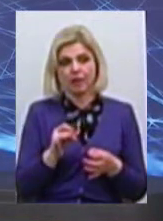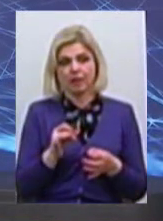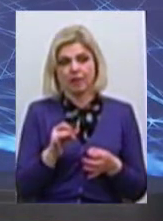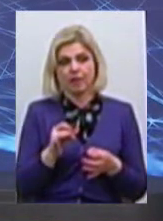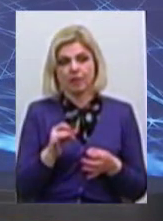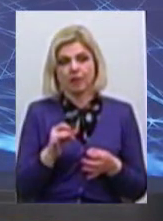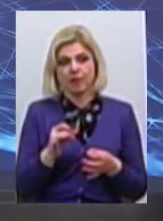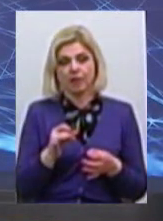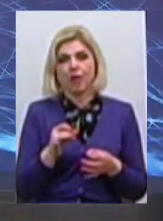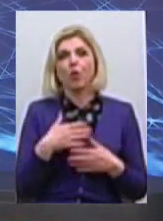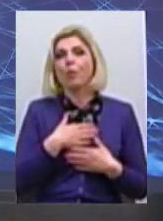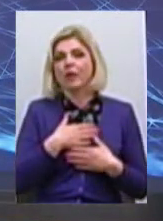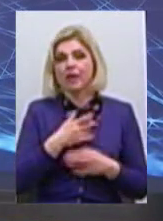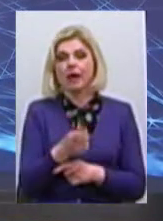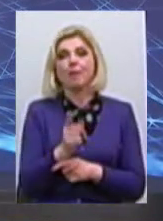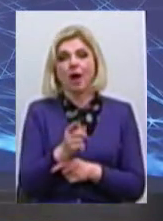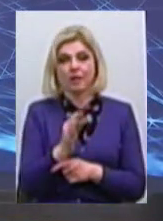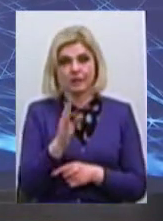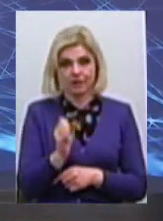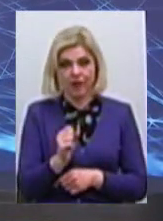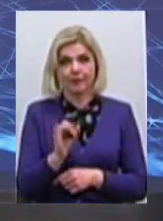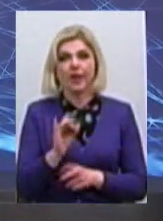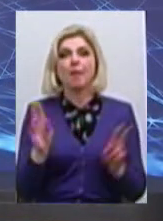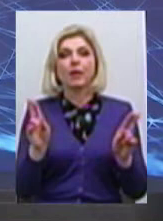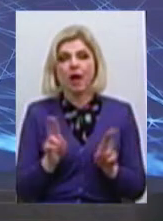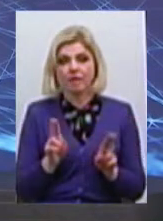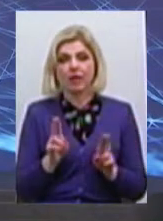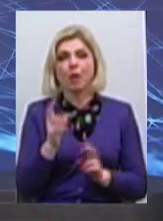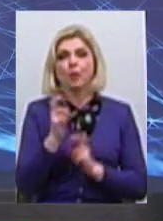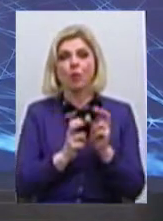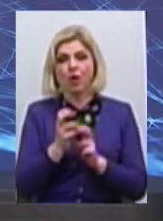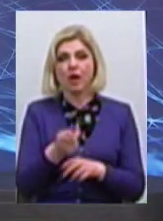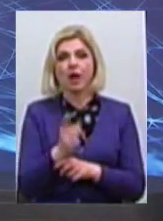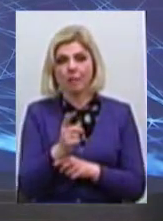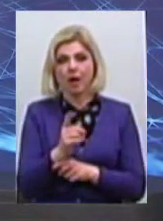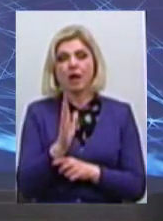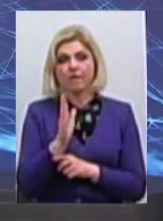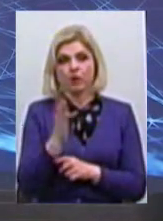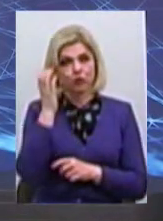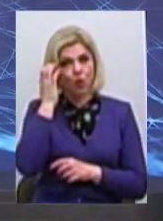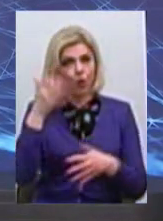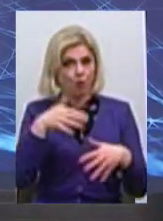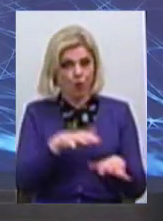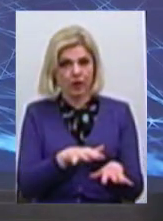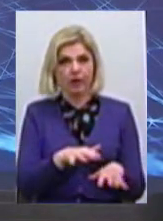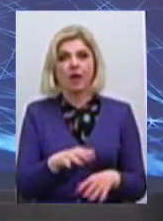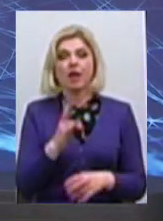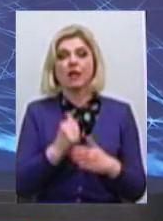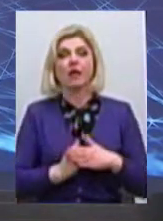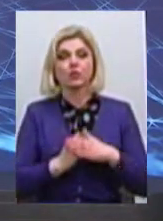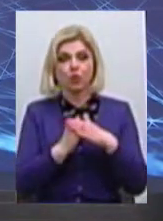любительського та спортивного рибальства і правил промислового рибальства у басейні Чорного моря. На